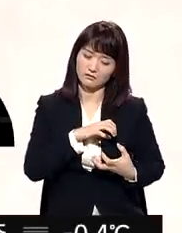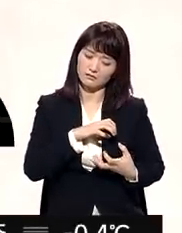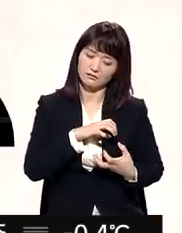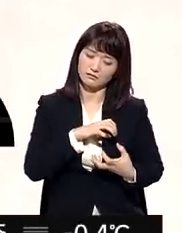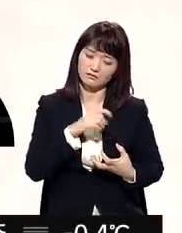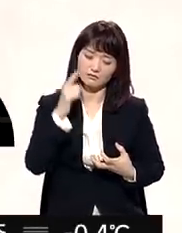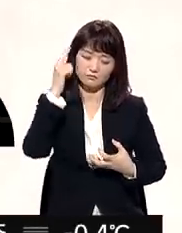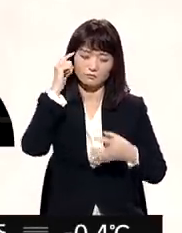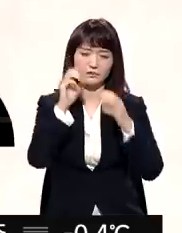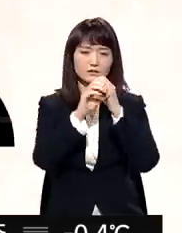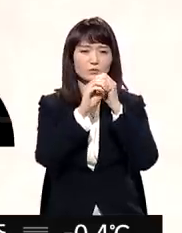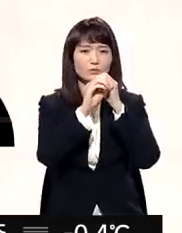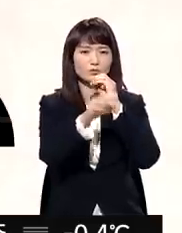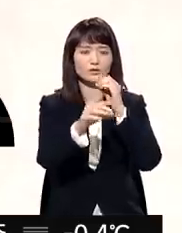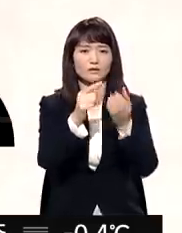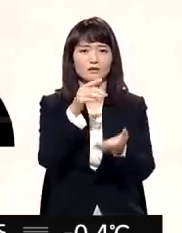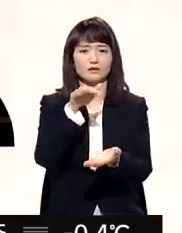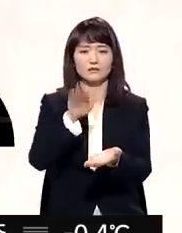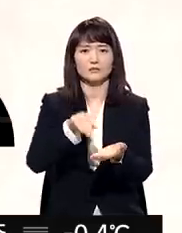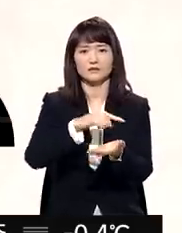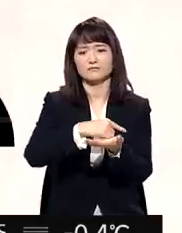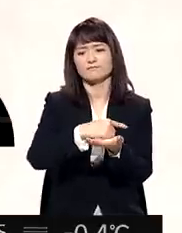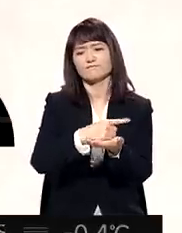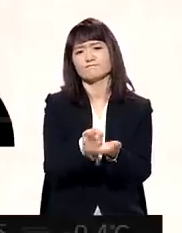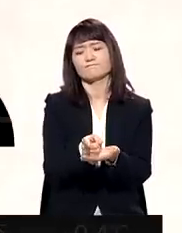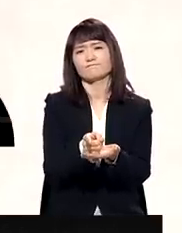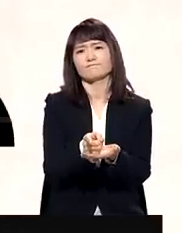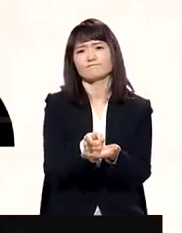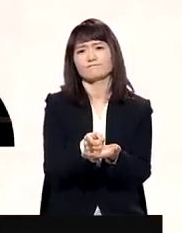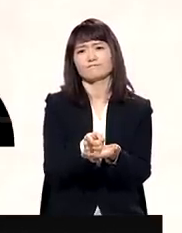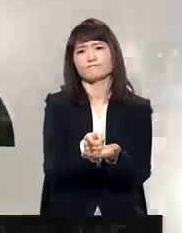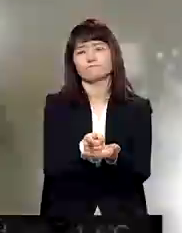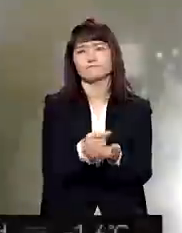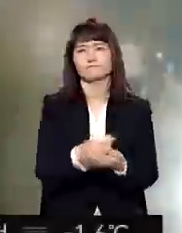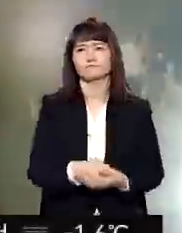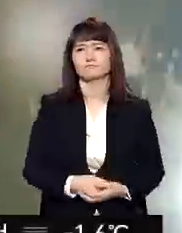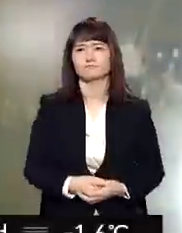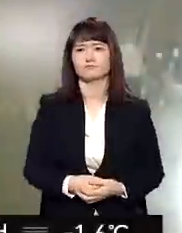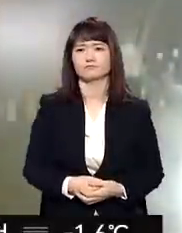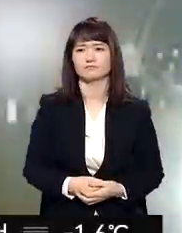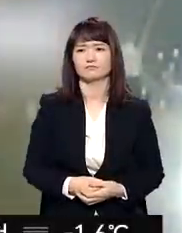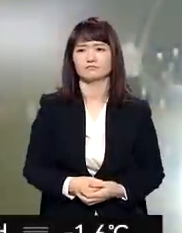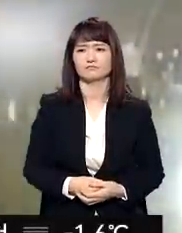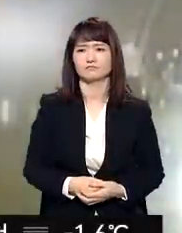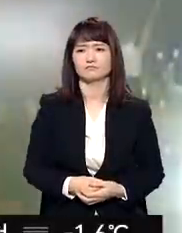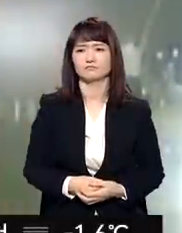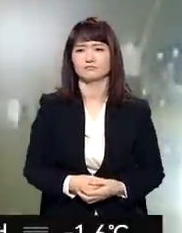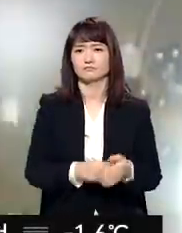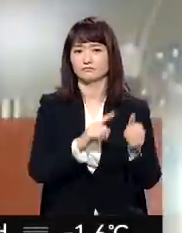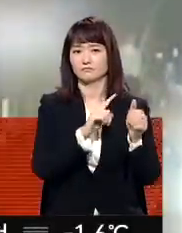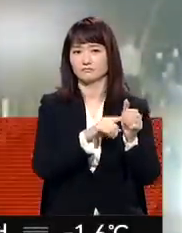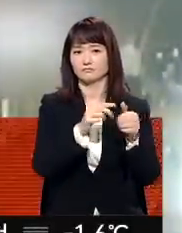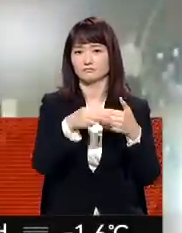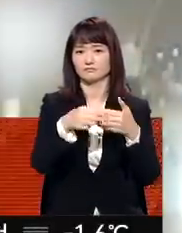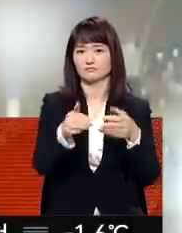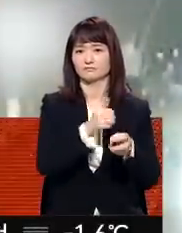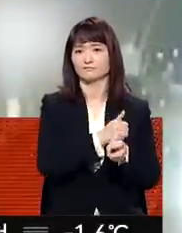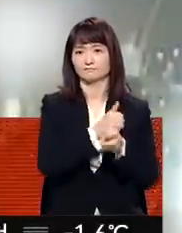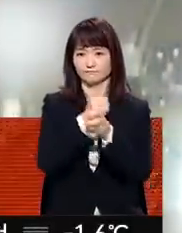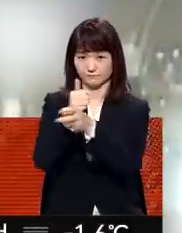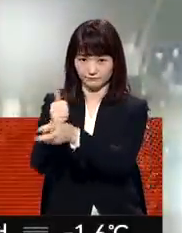의식이라는 상태에서 가속페달을 밟 것이다 그래요 만약에 레버가 들어왔으면 큰일 날뻔 했는데 결론적으로 이분이 병원에 이송이